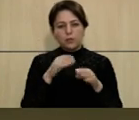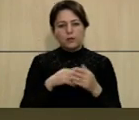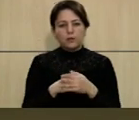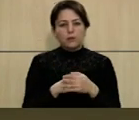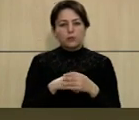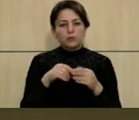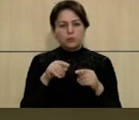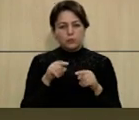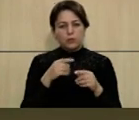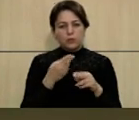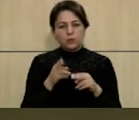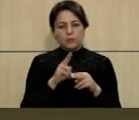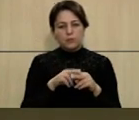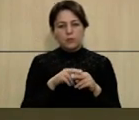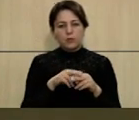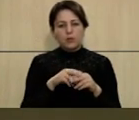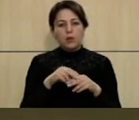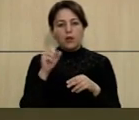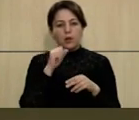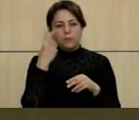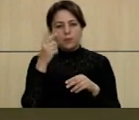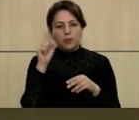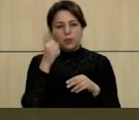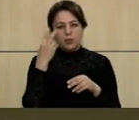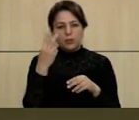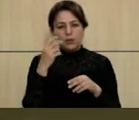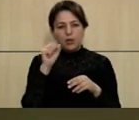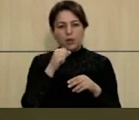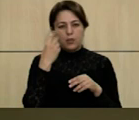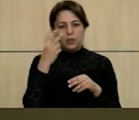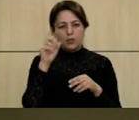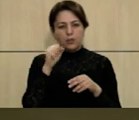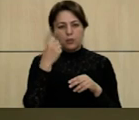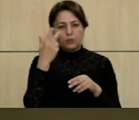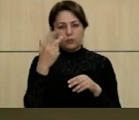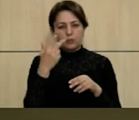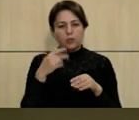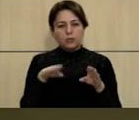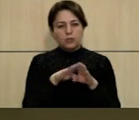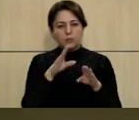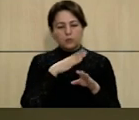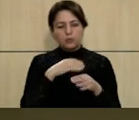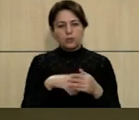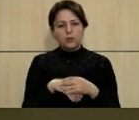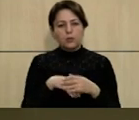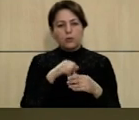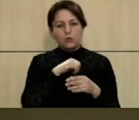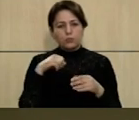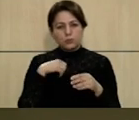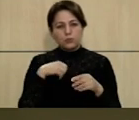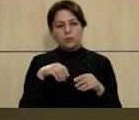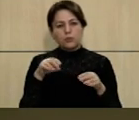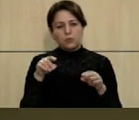qilib, agar A1, A2, A2, A3 lar teng bo'lsa, o'z